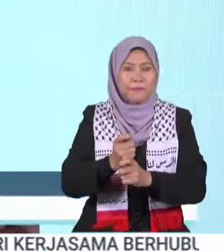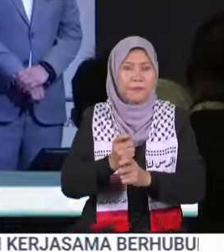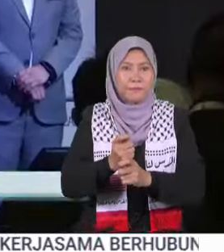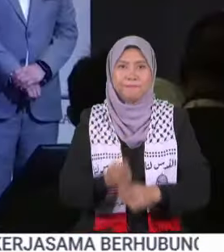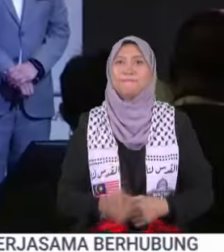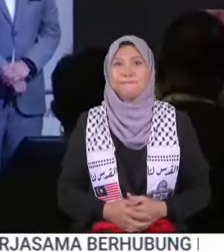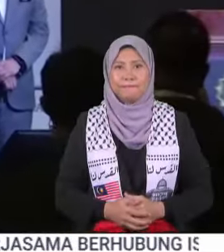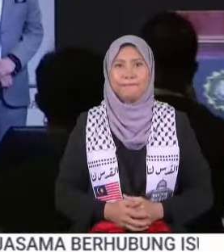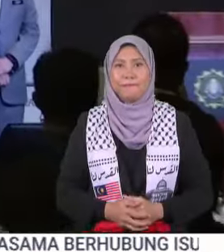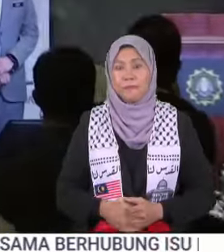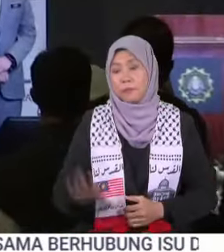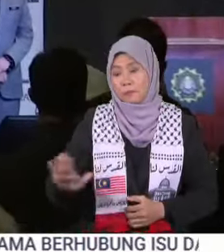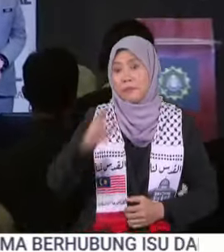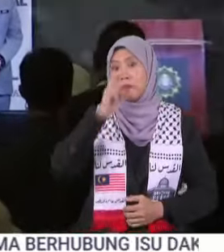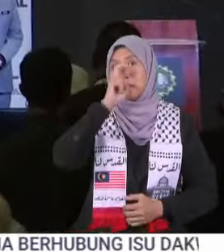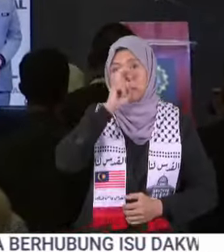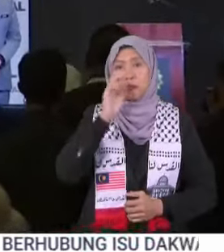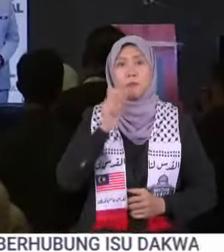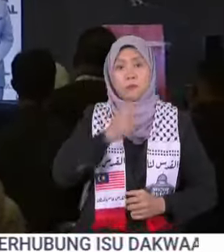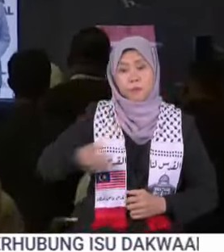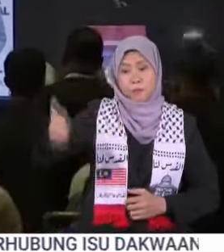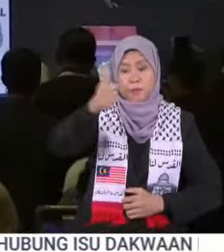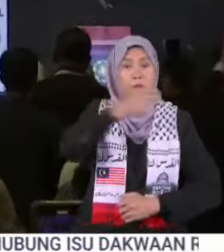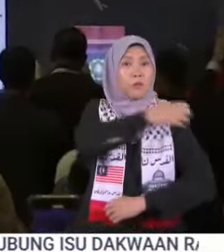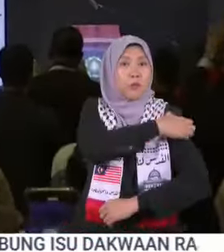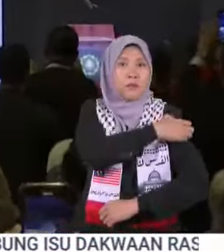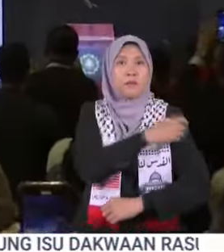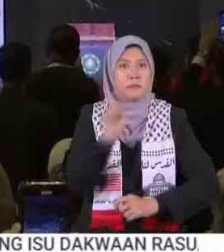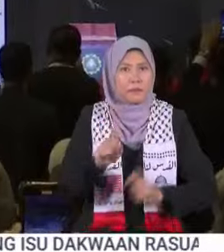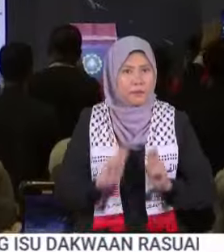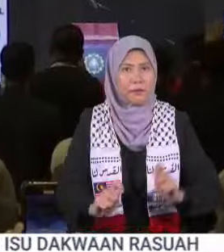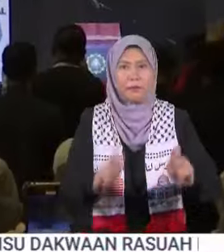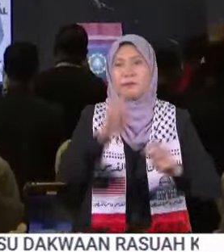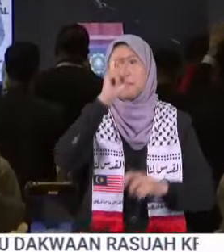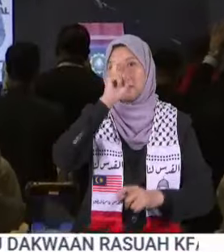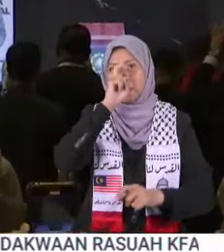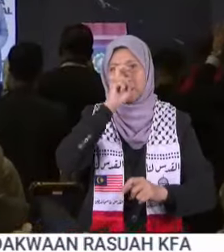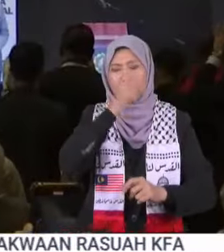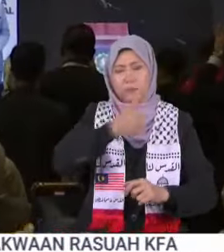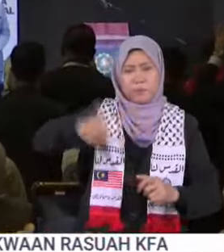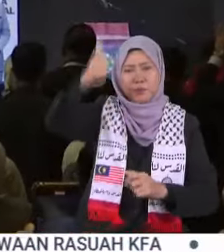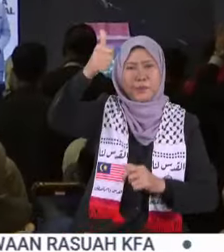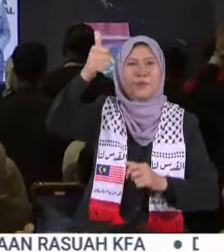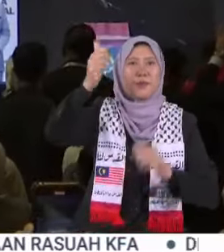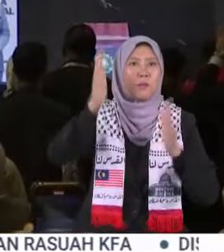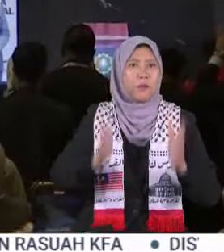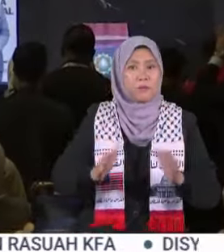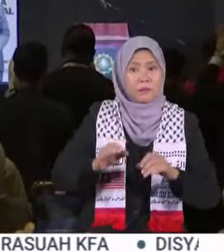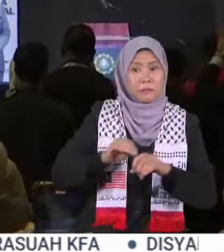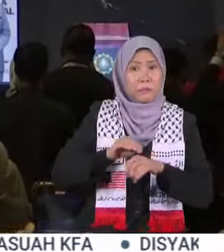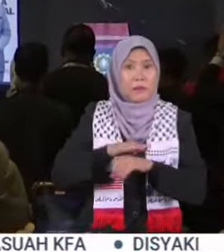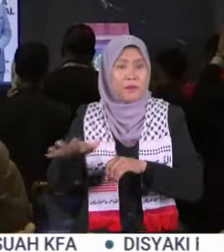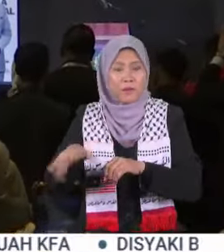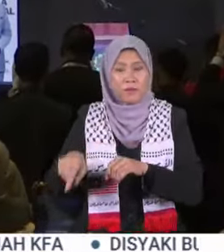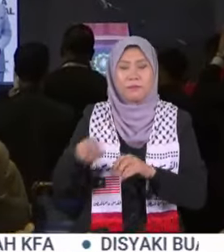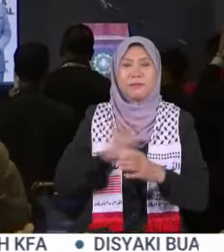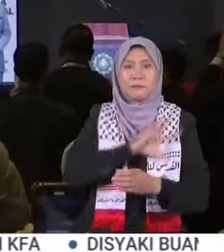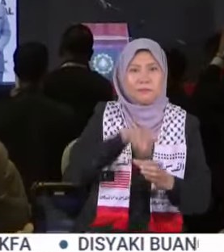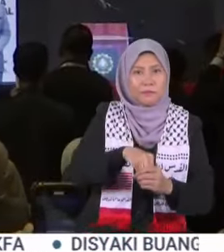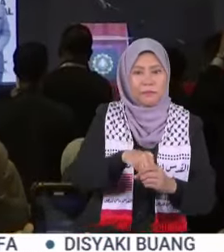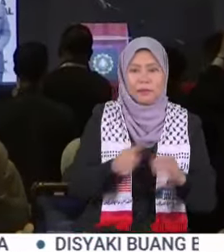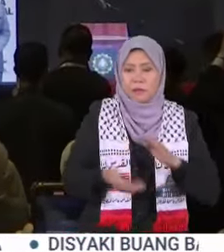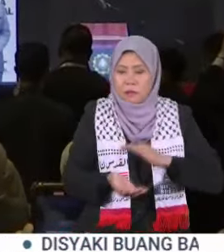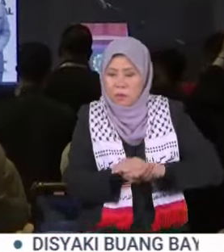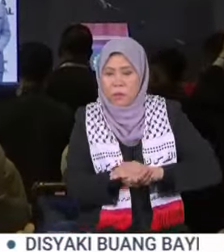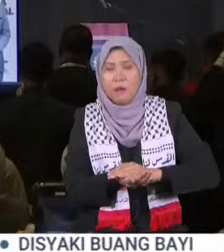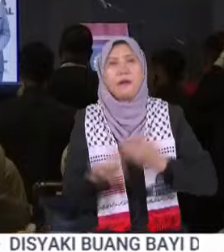keputusan tegasnya lagi badan penguatkuasaan perlu ambil tindakan tegas terhadap tokoh besar dan berpengaruh yang disyaki terlibat gejala